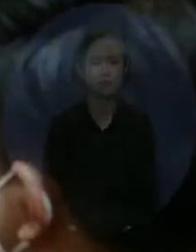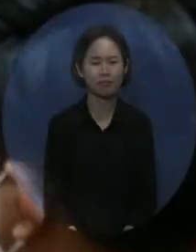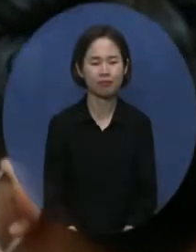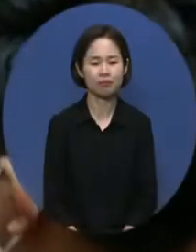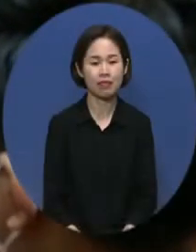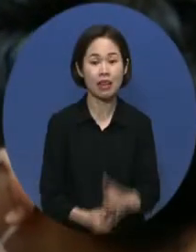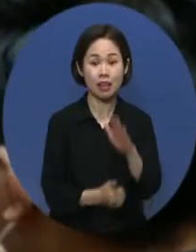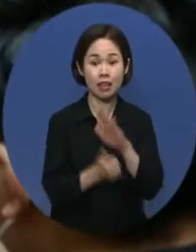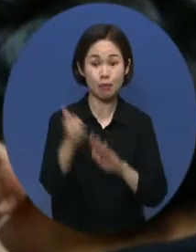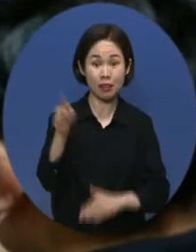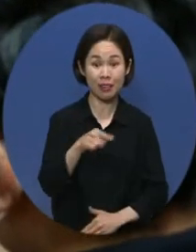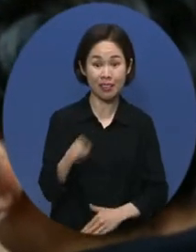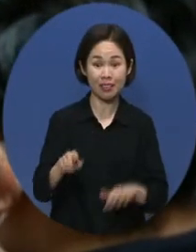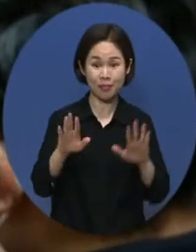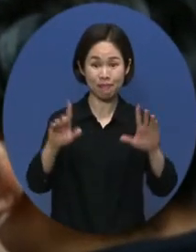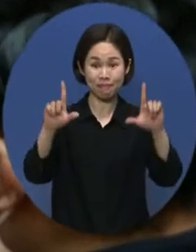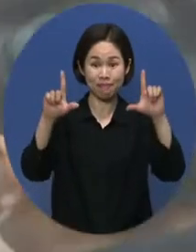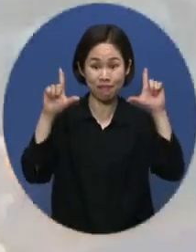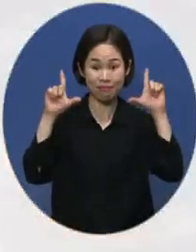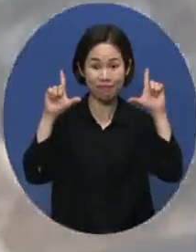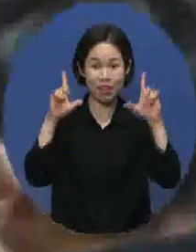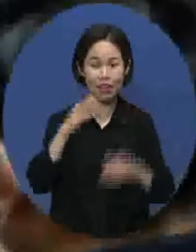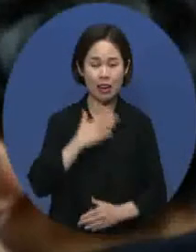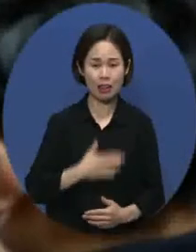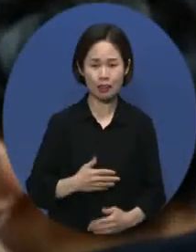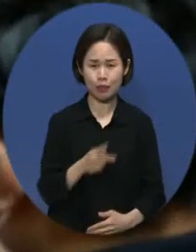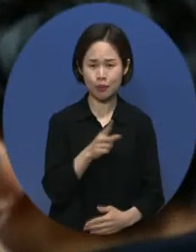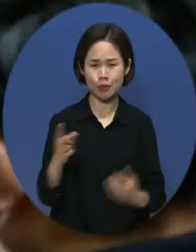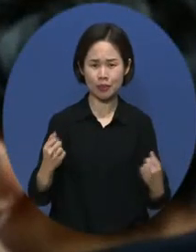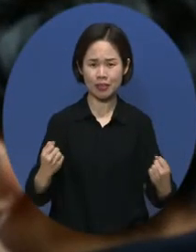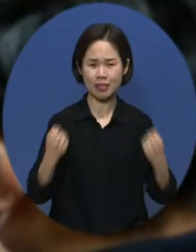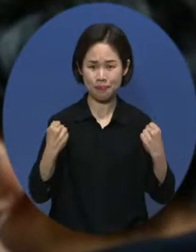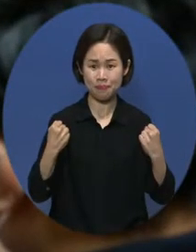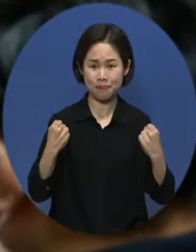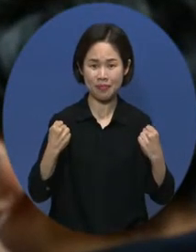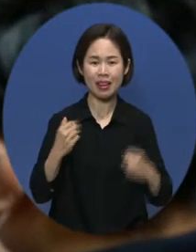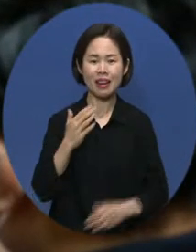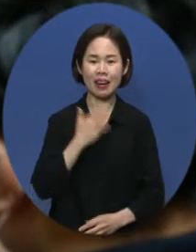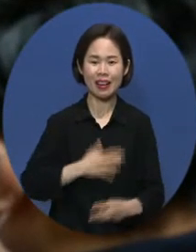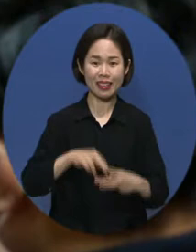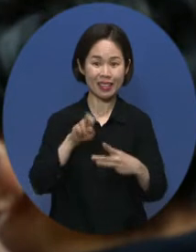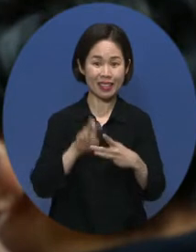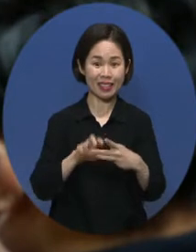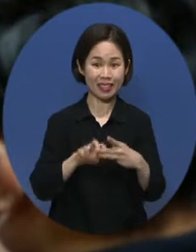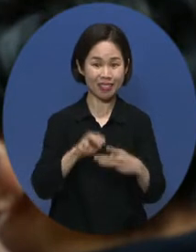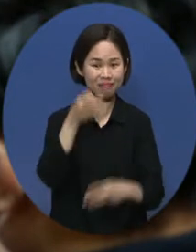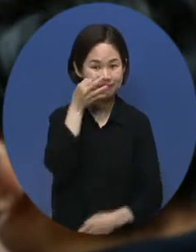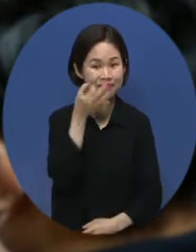희망인 오늘의 주인공, 아는 것이 힘이다, 알다 센터입니다.